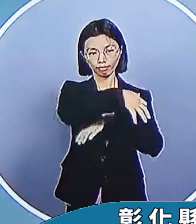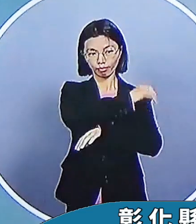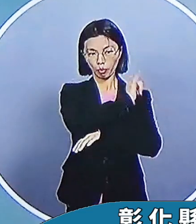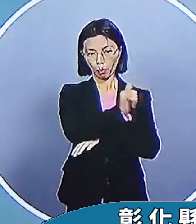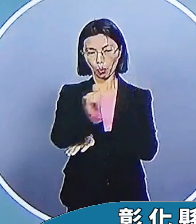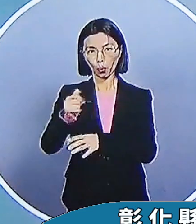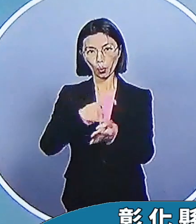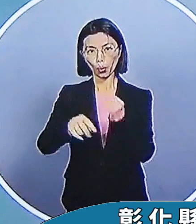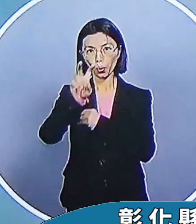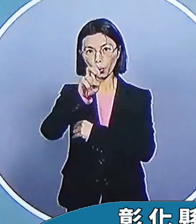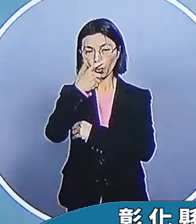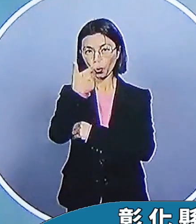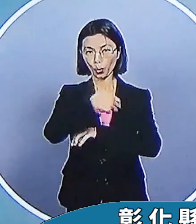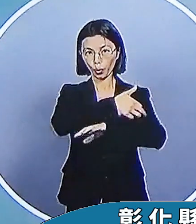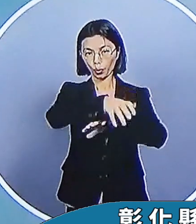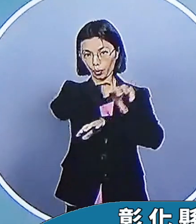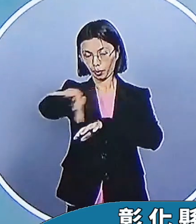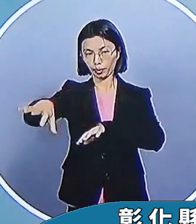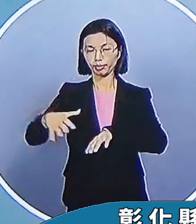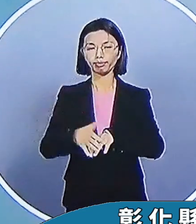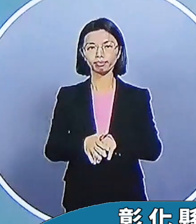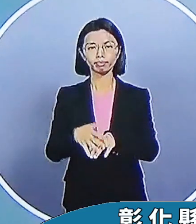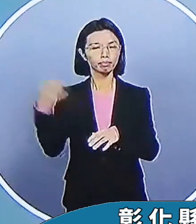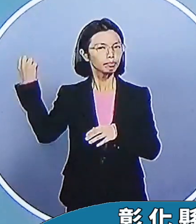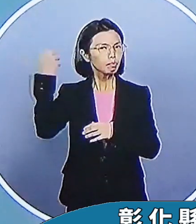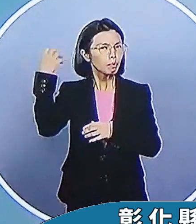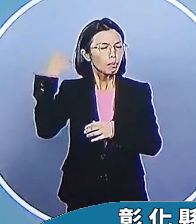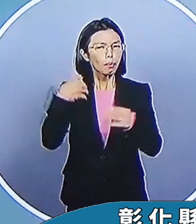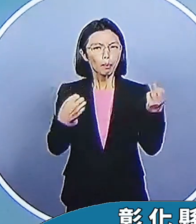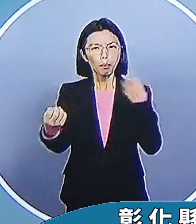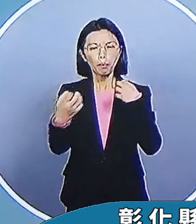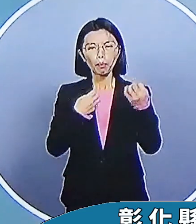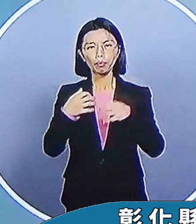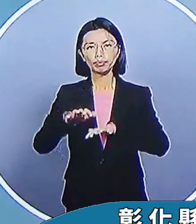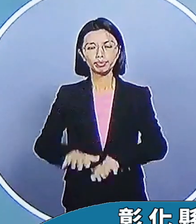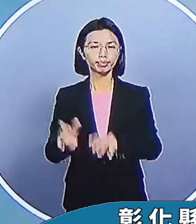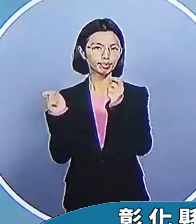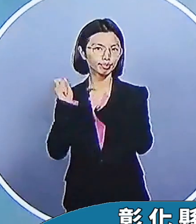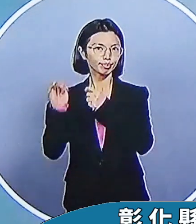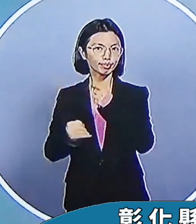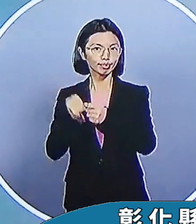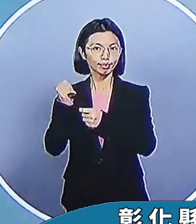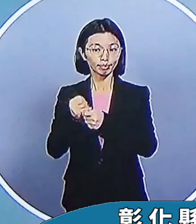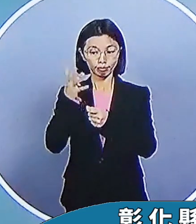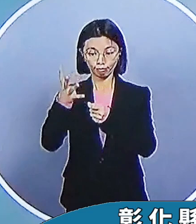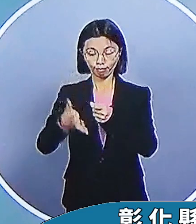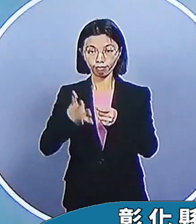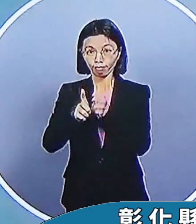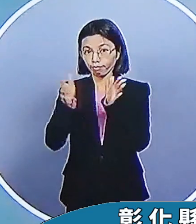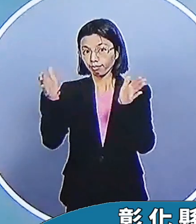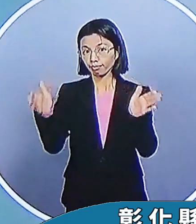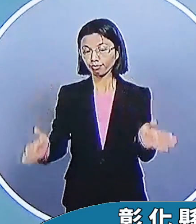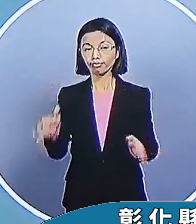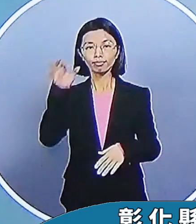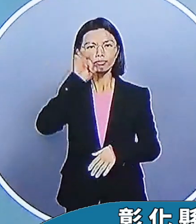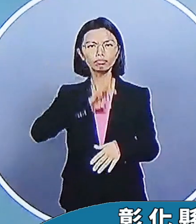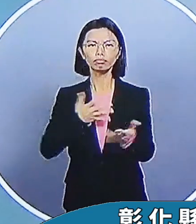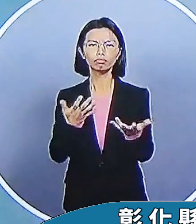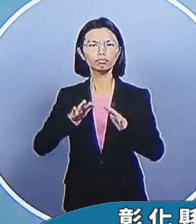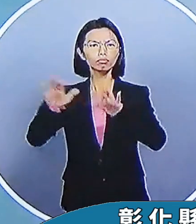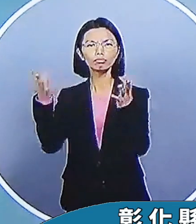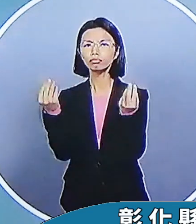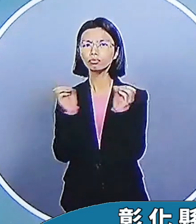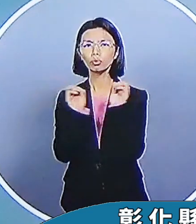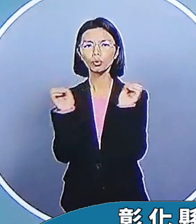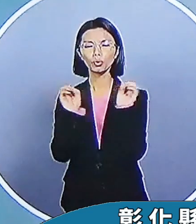走透透。咱听着即侪乡亲吼咧甲秀芳讲，即几年吼即4年内底，彰化无啥改